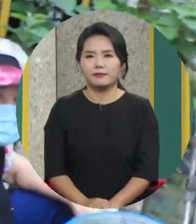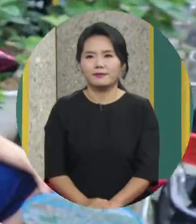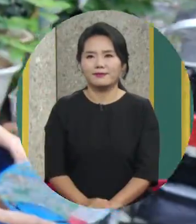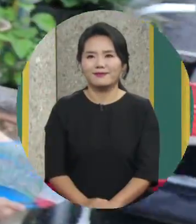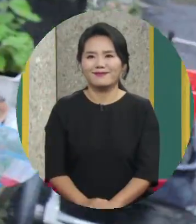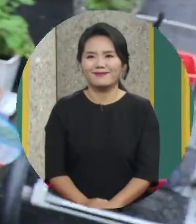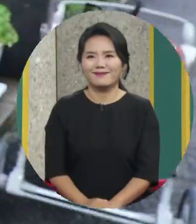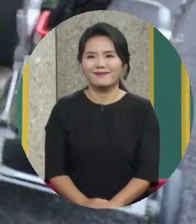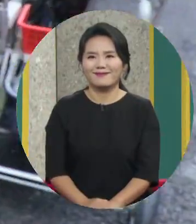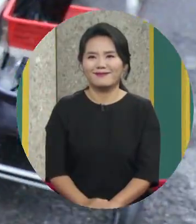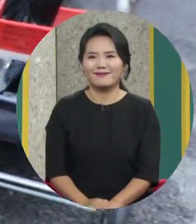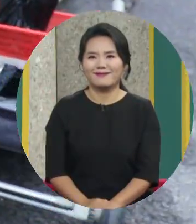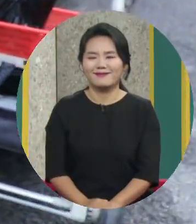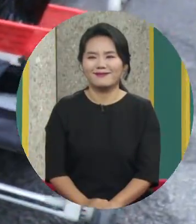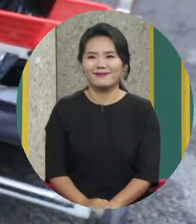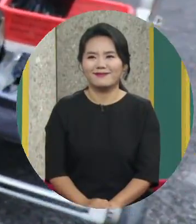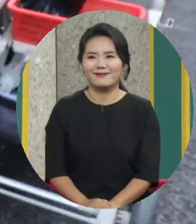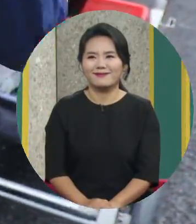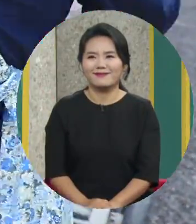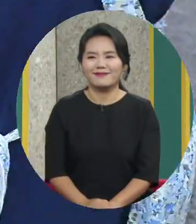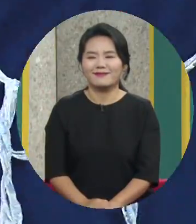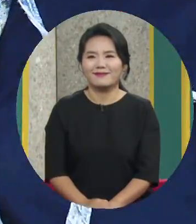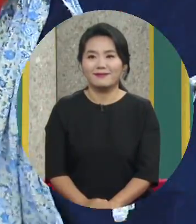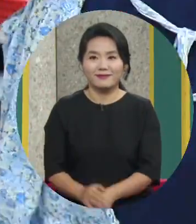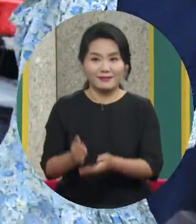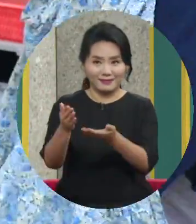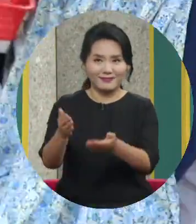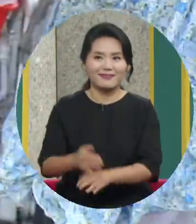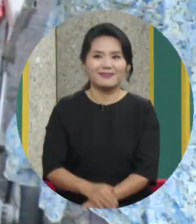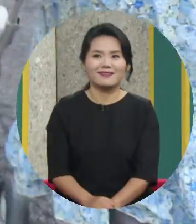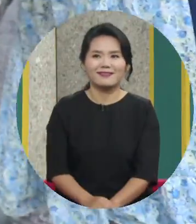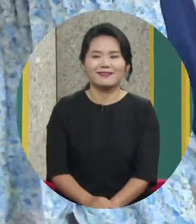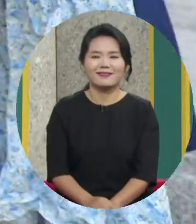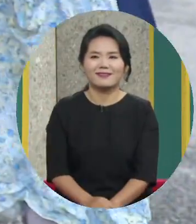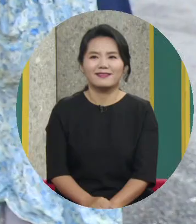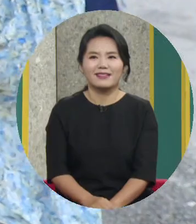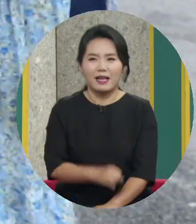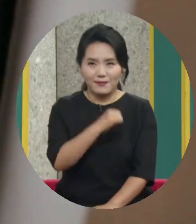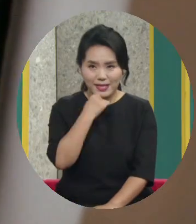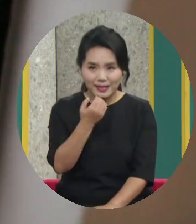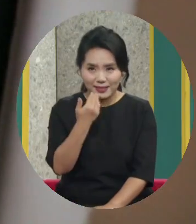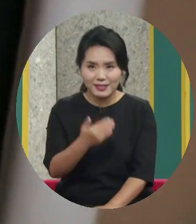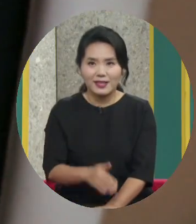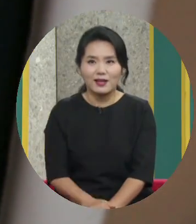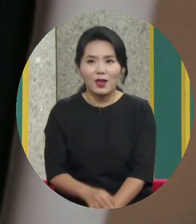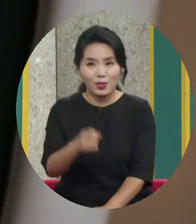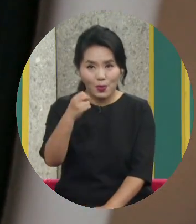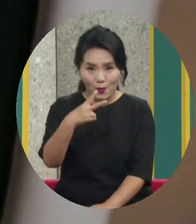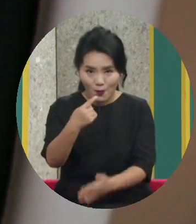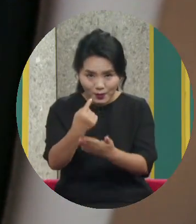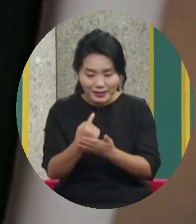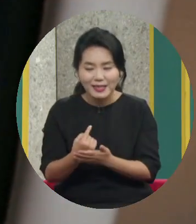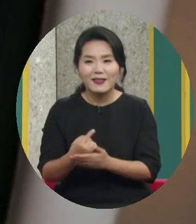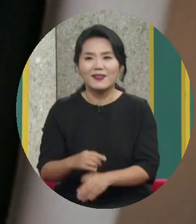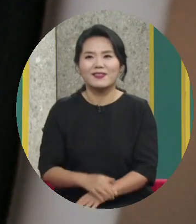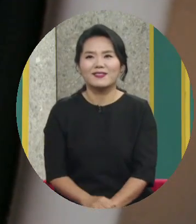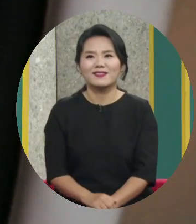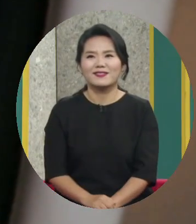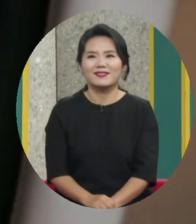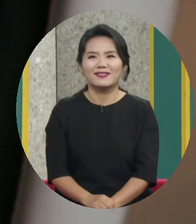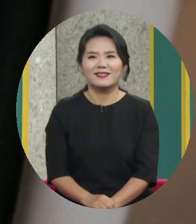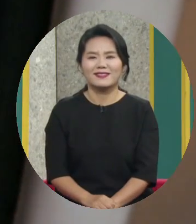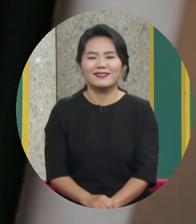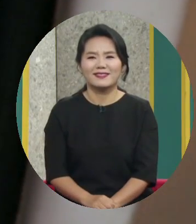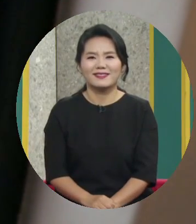여기 있습니다. 여기다 넣어드려요. 맛있게 드세요. 또 오세요. 네. 안녕히 가세요.